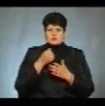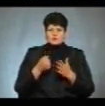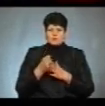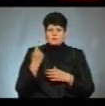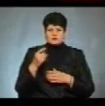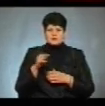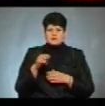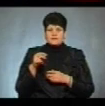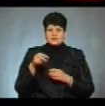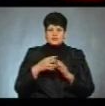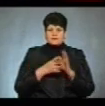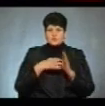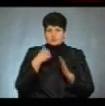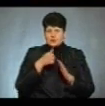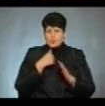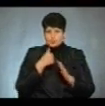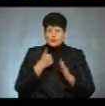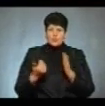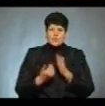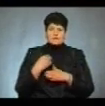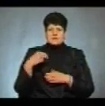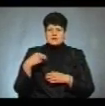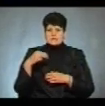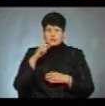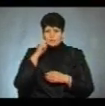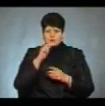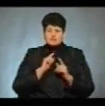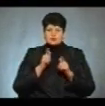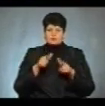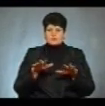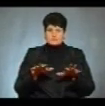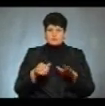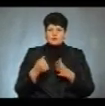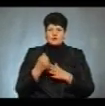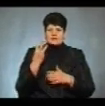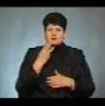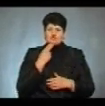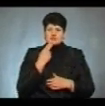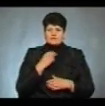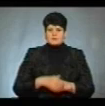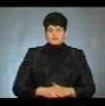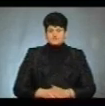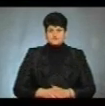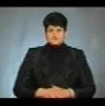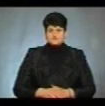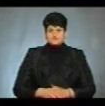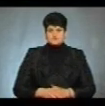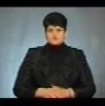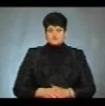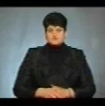1 травня 2019 року. Новий президент України вступить на посаду до 3 червня.